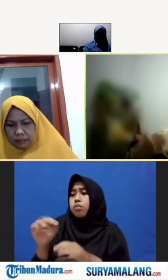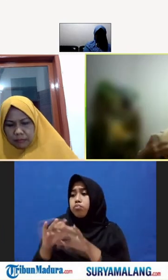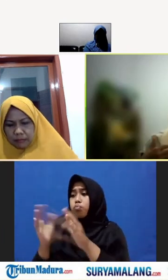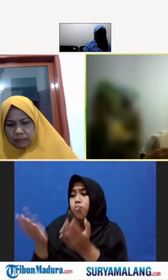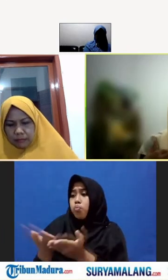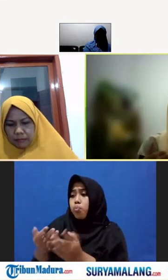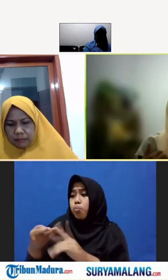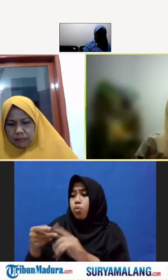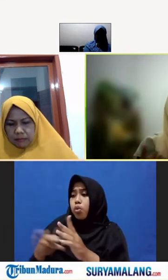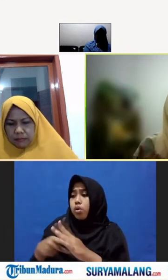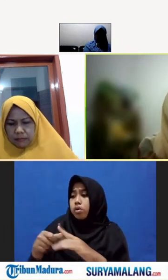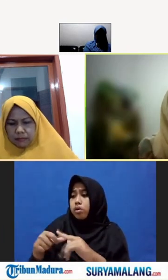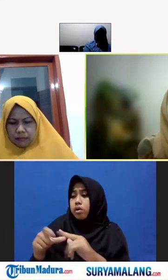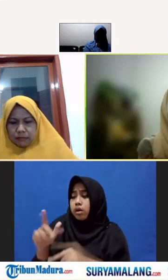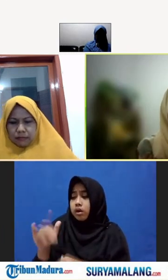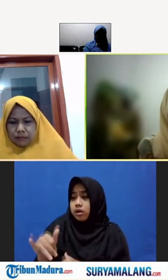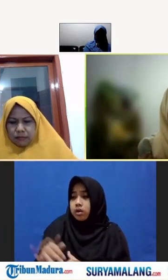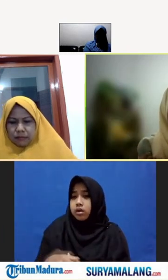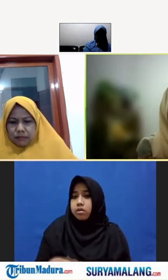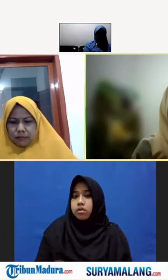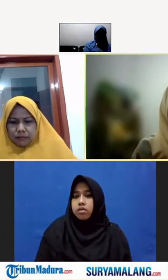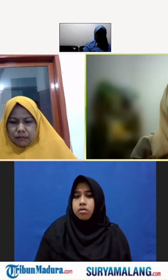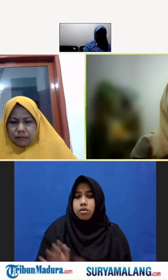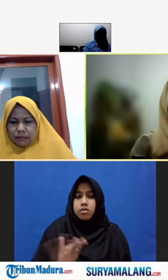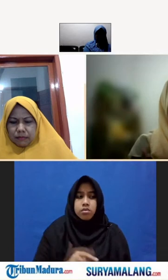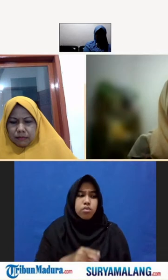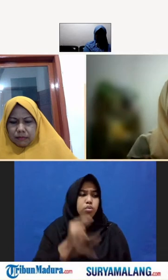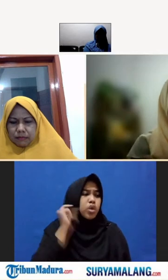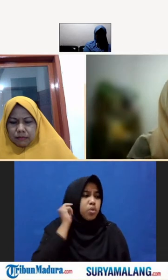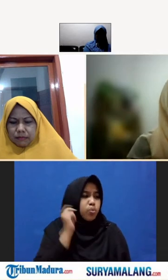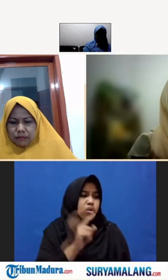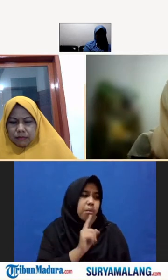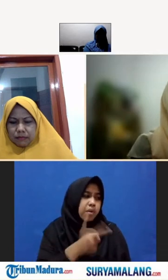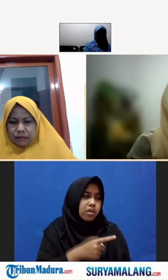kan kamu yang nentuin. Tapi kalau ibu kasih